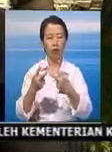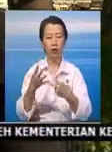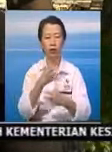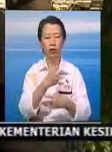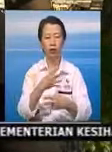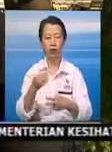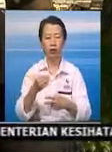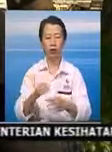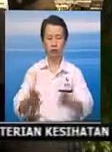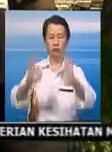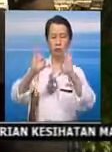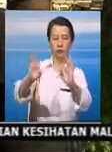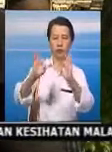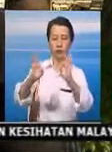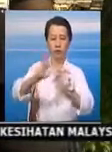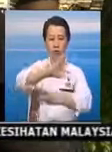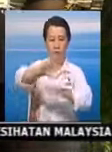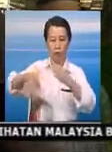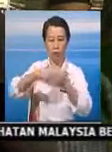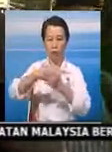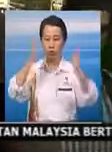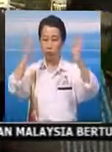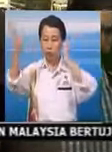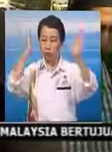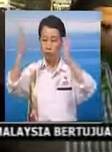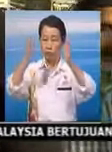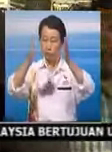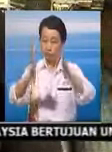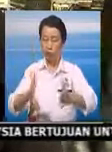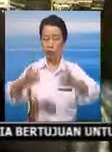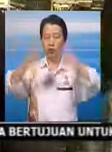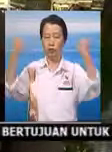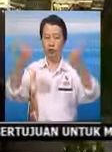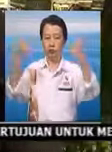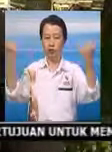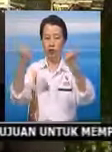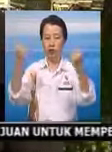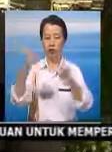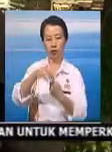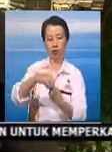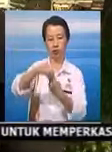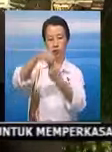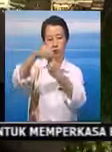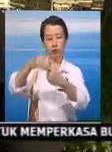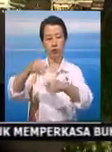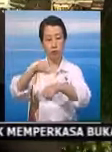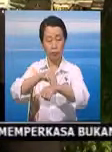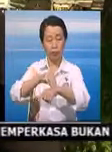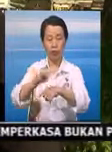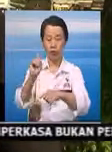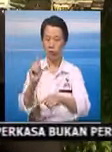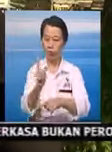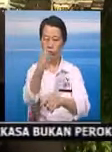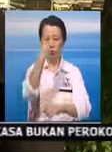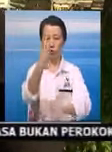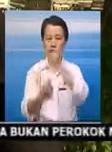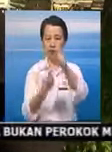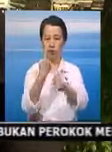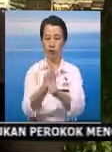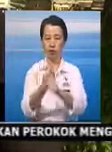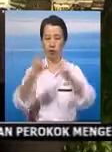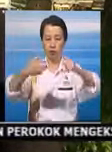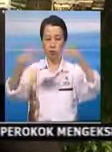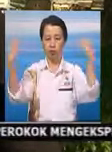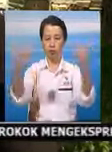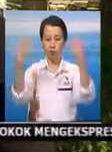it's fantastic that all the Malaysians celebrate this day as a special moment once in a year